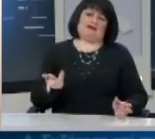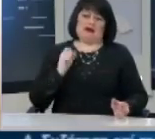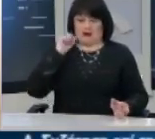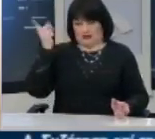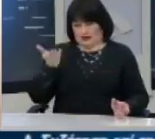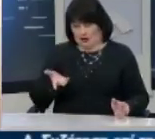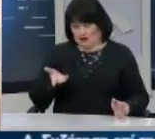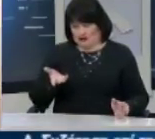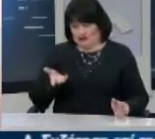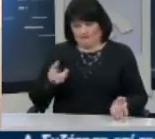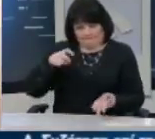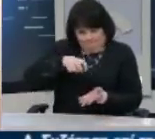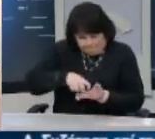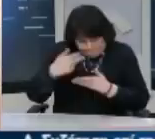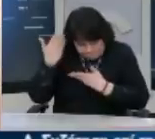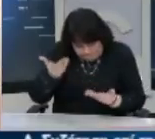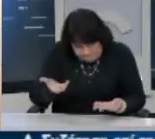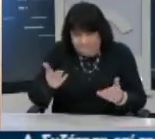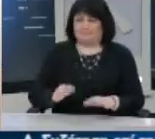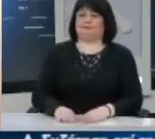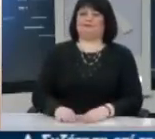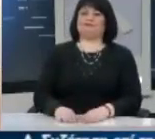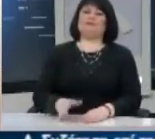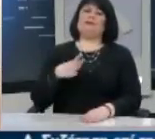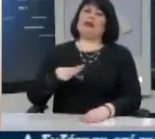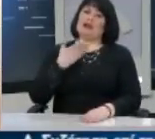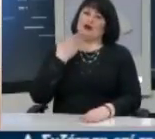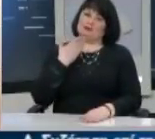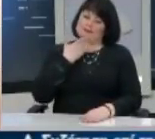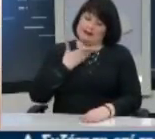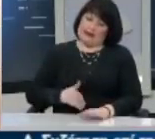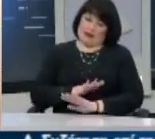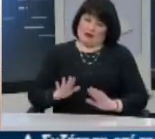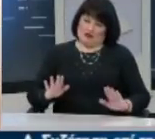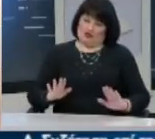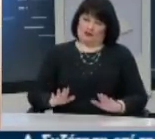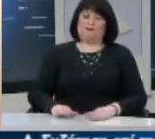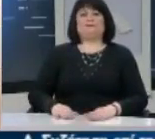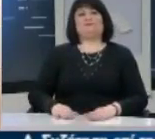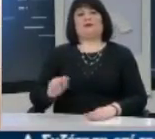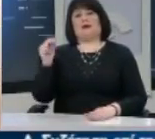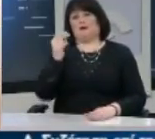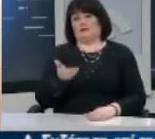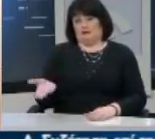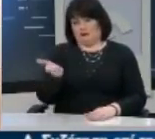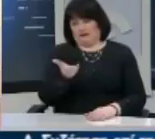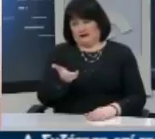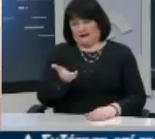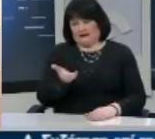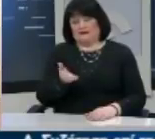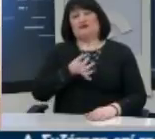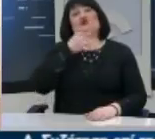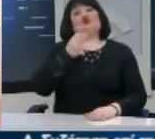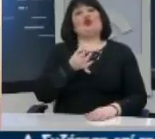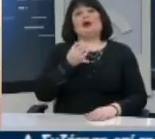εκδηλώσεις που γίνονται θέλω λοιπόν να κλείσω με το εξής κυρίες και κύριοι συνάδελφοι και το